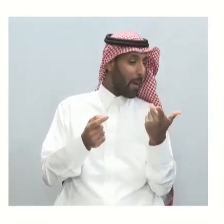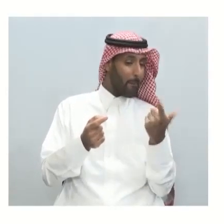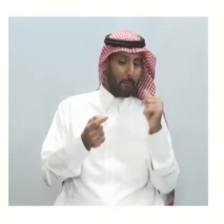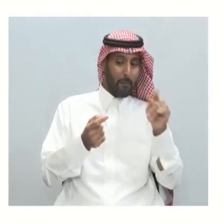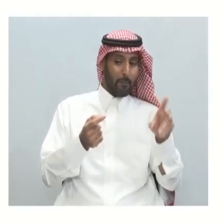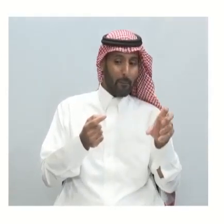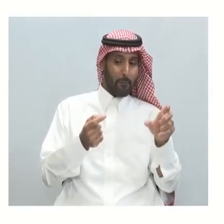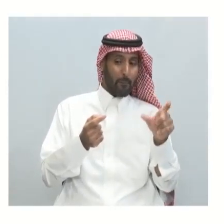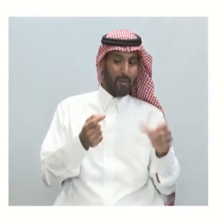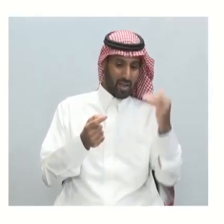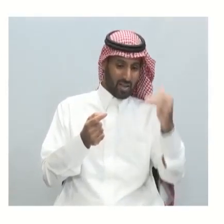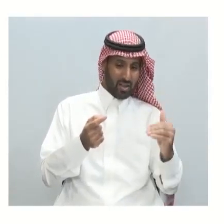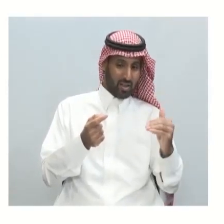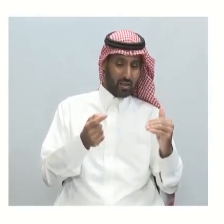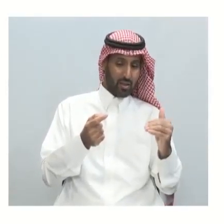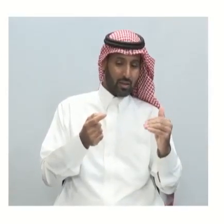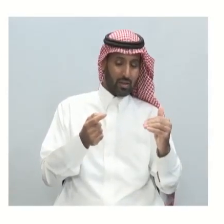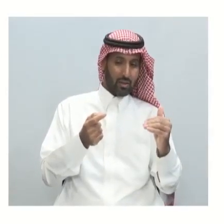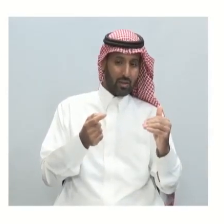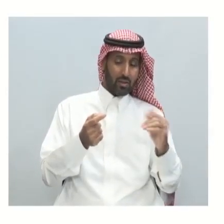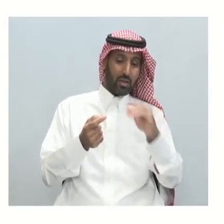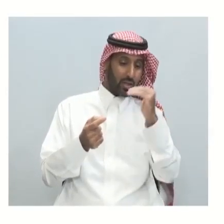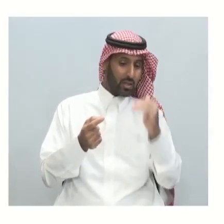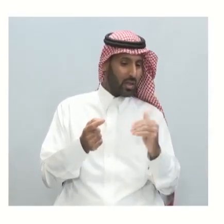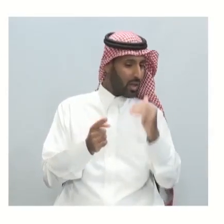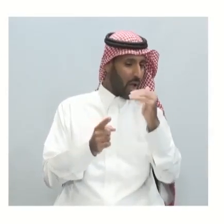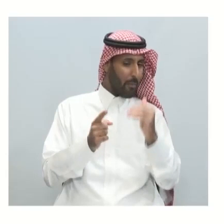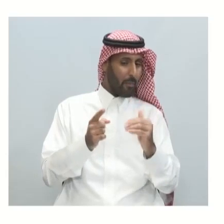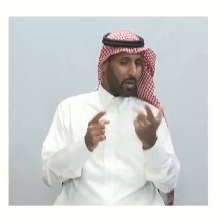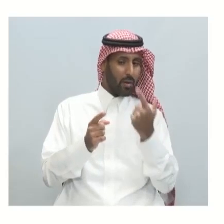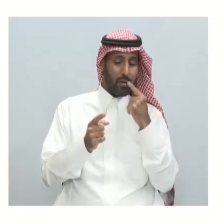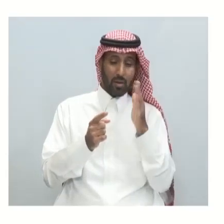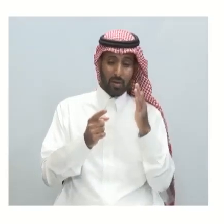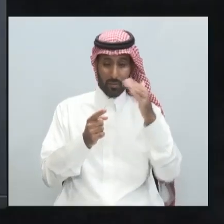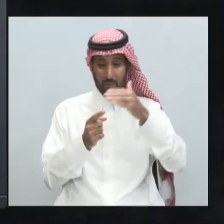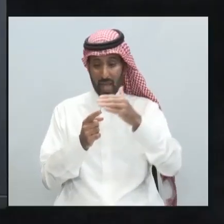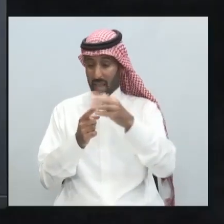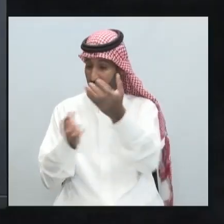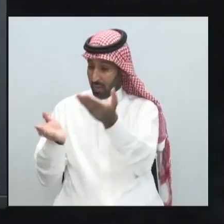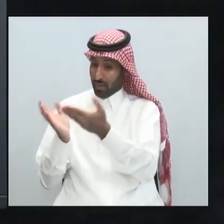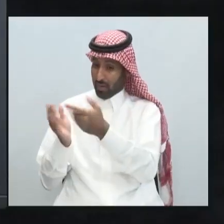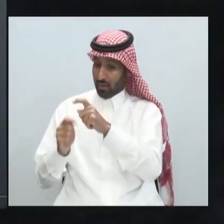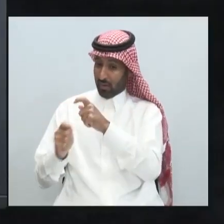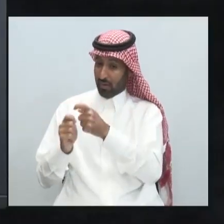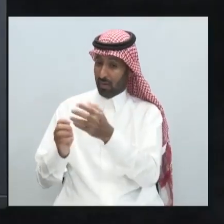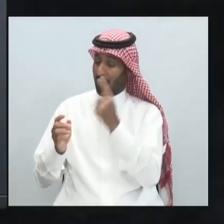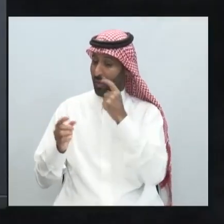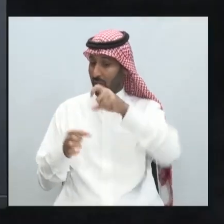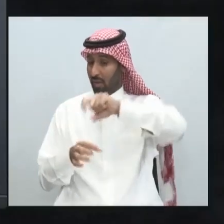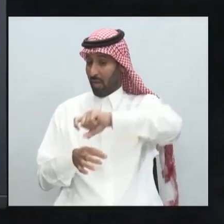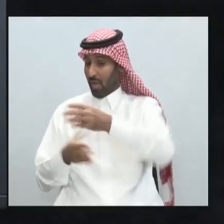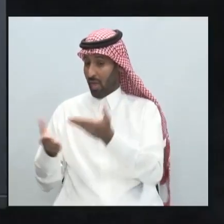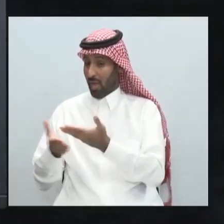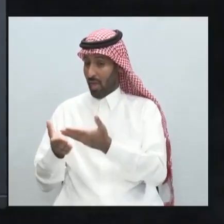الكهروسالبيه في حين يتم قياس قيم الميل الالكتروني في المختبر